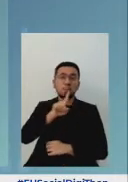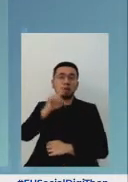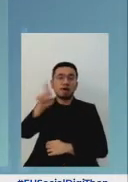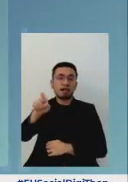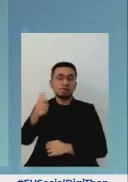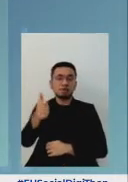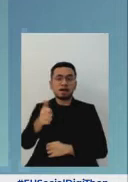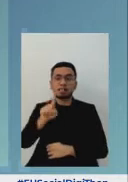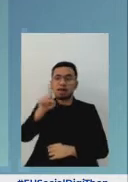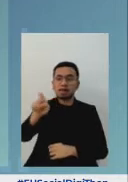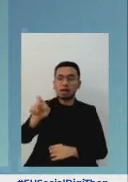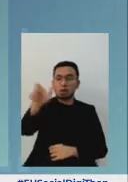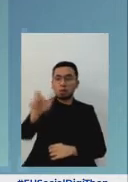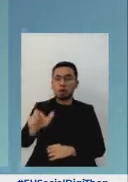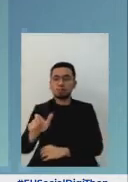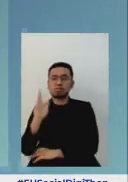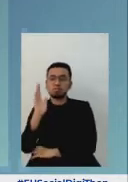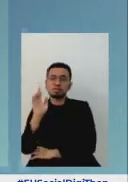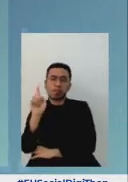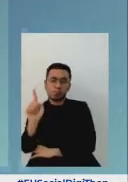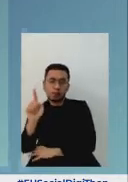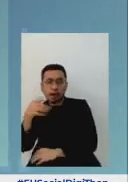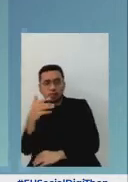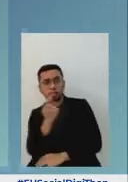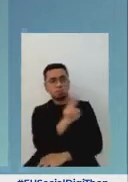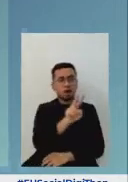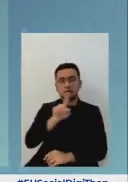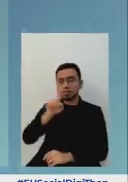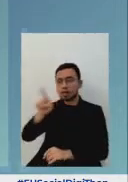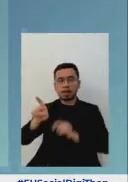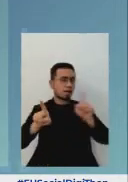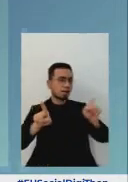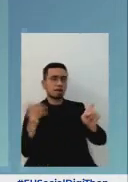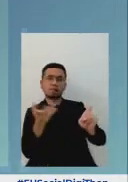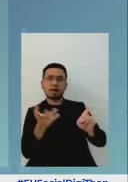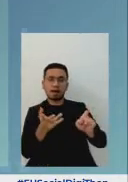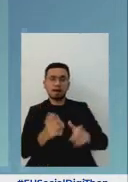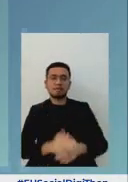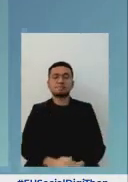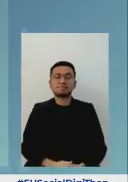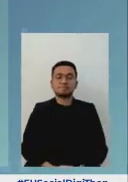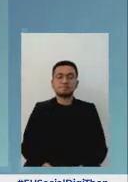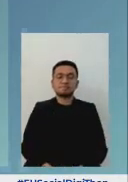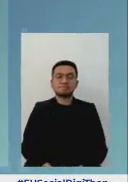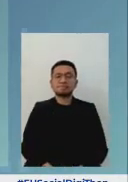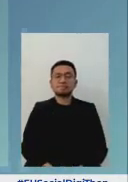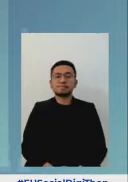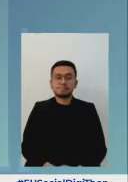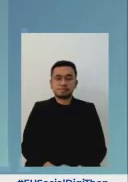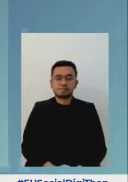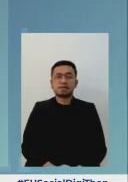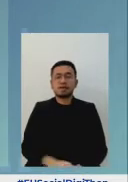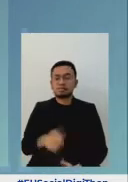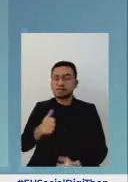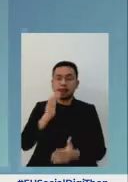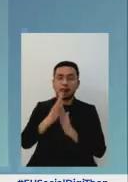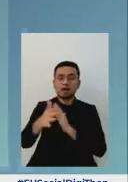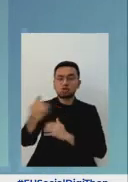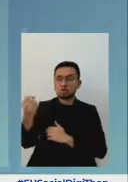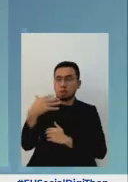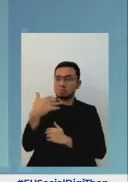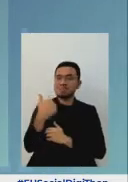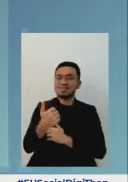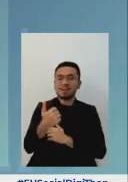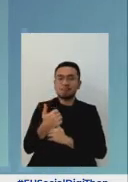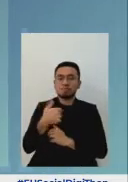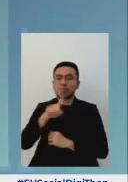atau narasumber kedua ya? Supaya mempermudah kami untuk memilih pertanyaannya nanti dan lebih cepat nih. Apakah ke Bu Duena atau